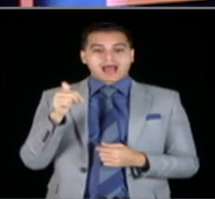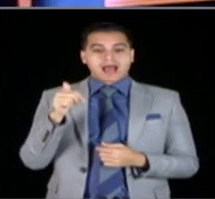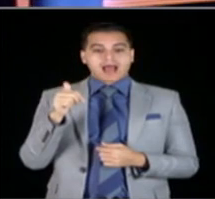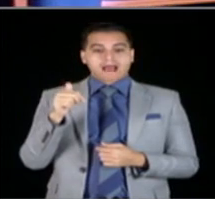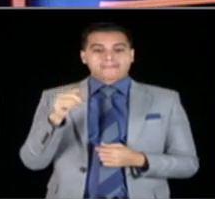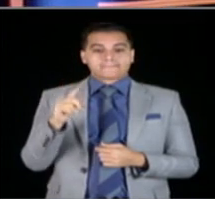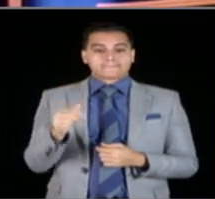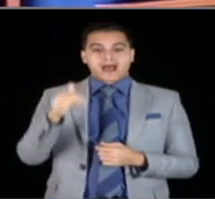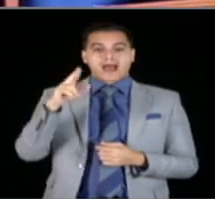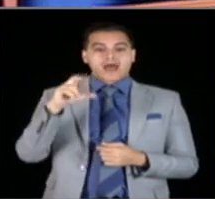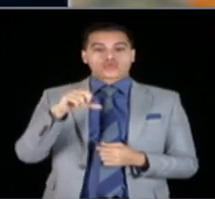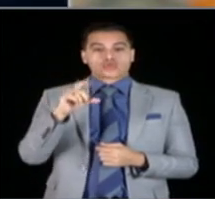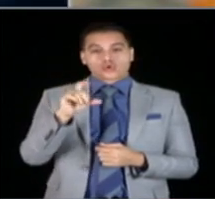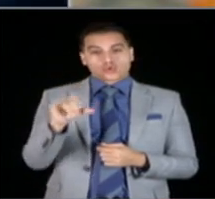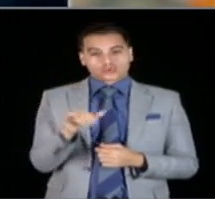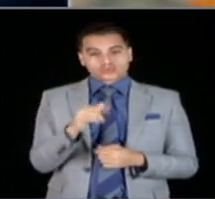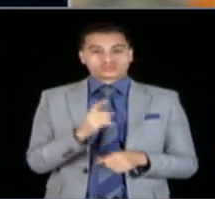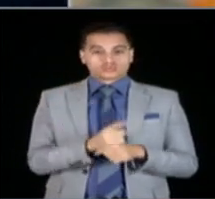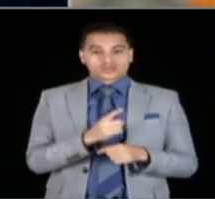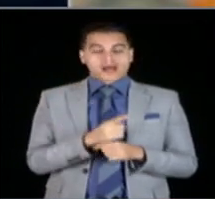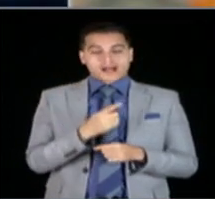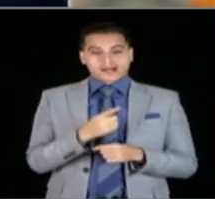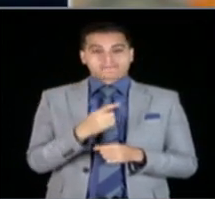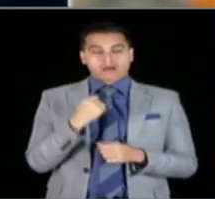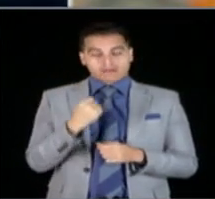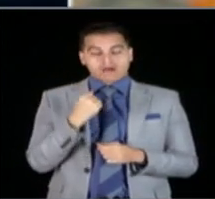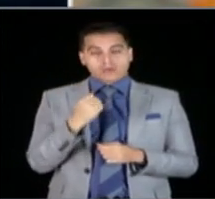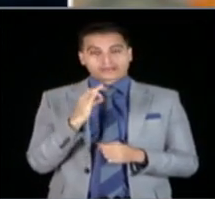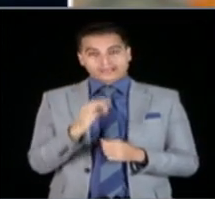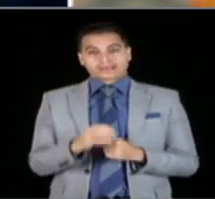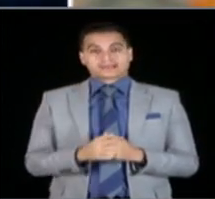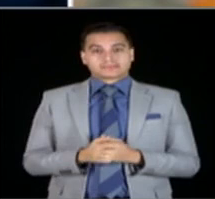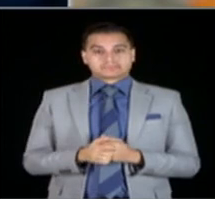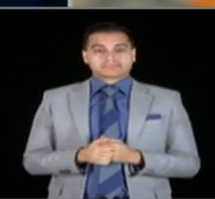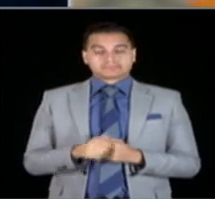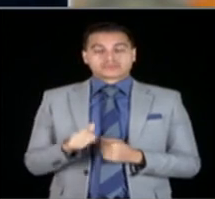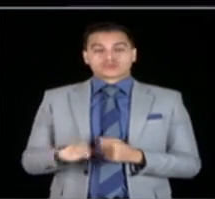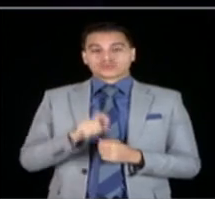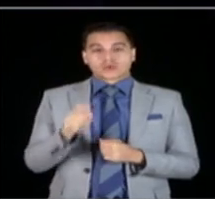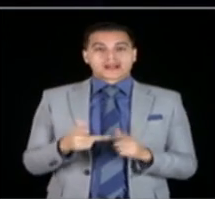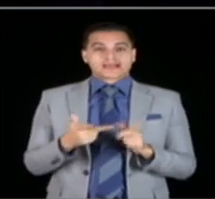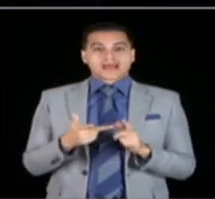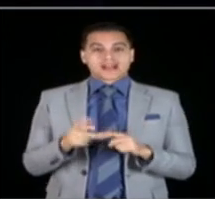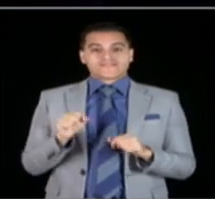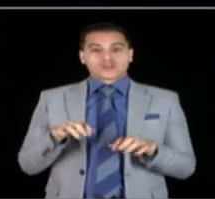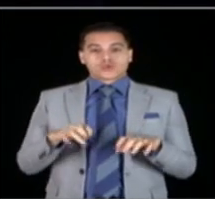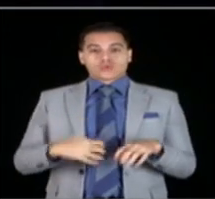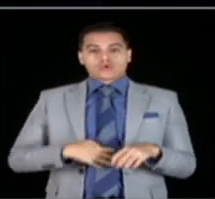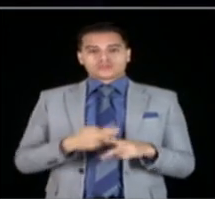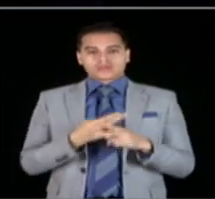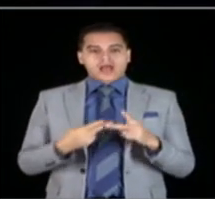جوفاني تراباتوني، مدرب قوي جدا. السؤال الثالث في التكنولوجيا: